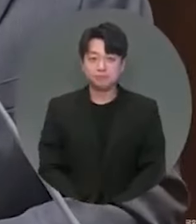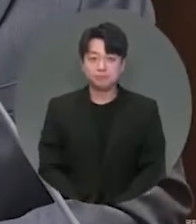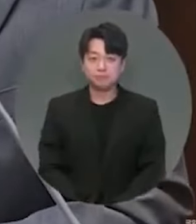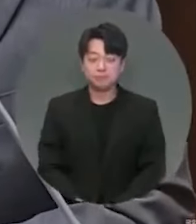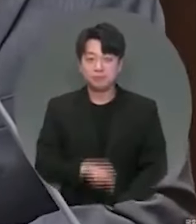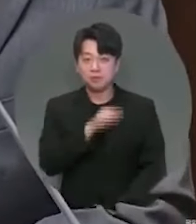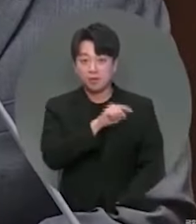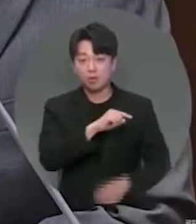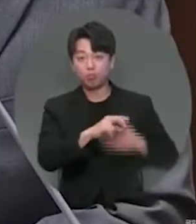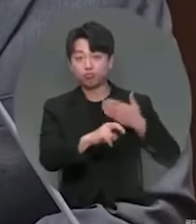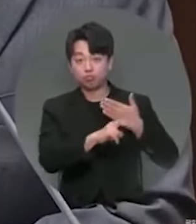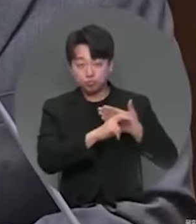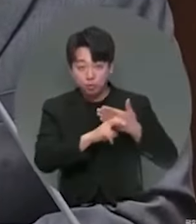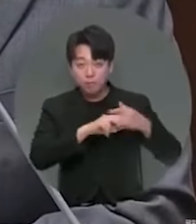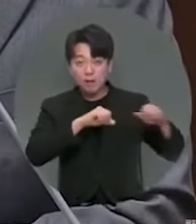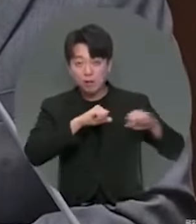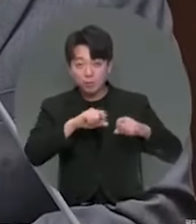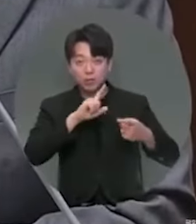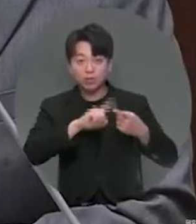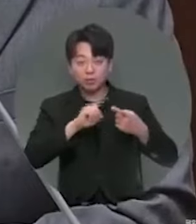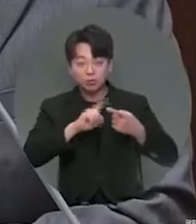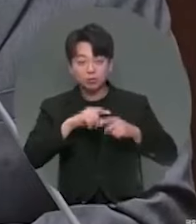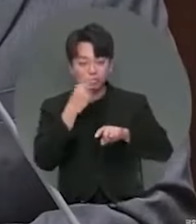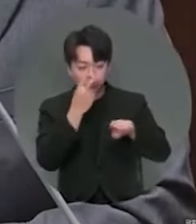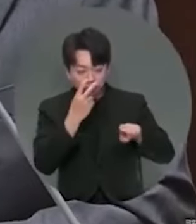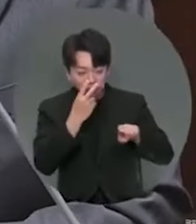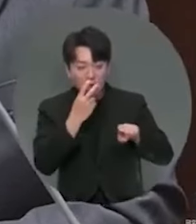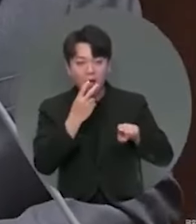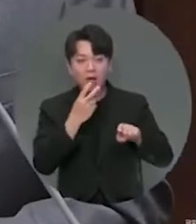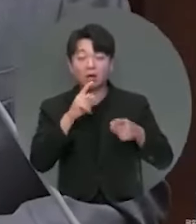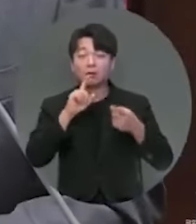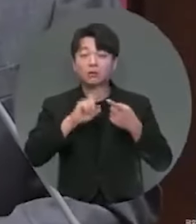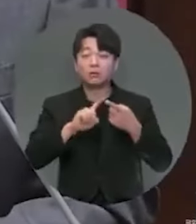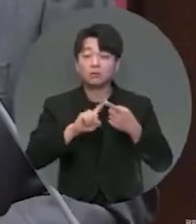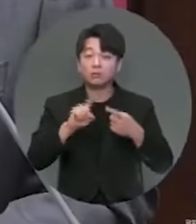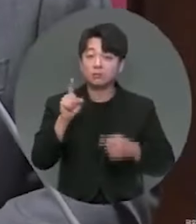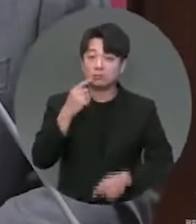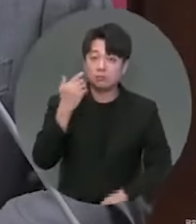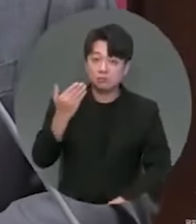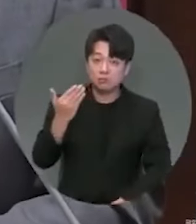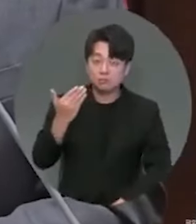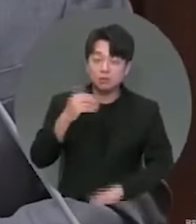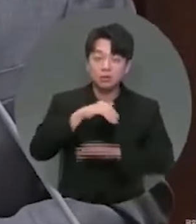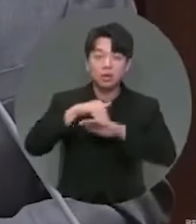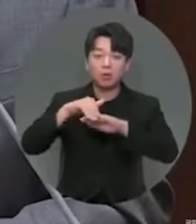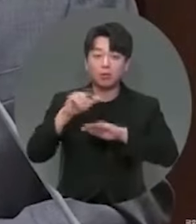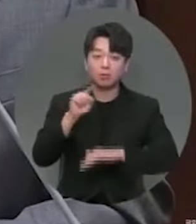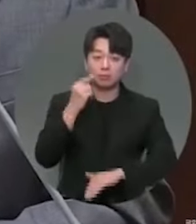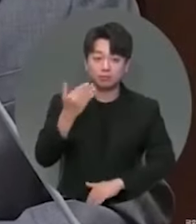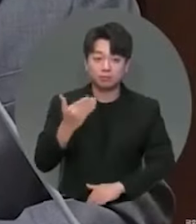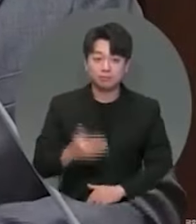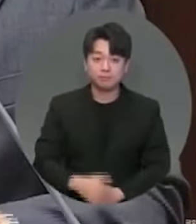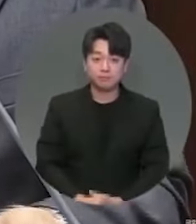이러한 불법 행위에 대해서 어떻게 수사할 것인지 그 심정을 한번 좀 얘기해 주시기